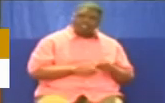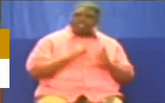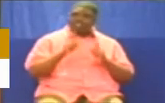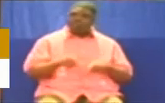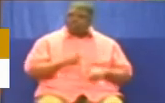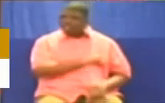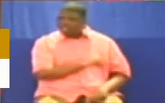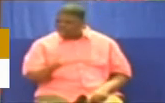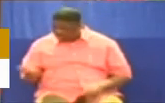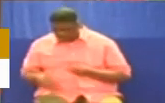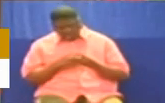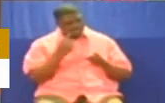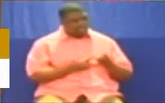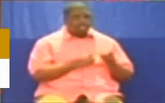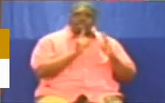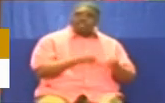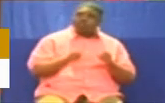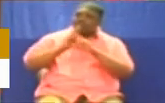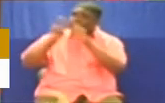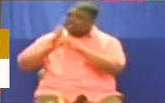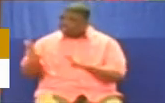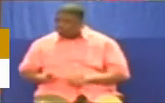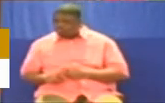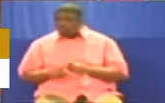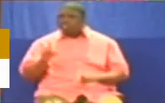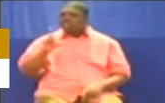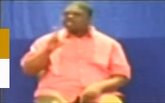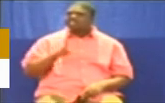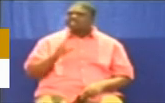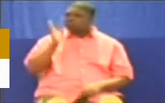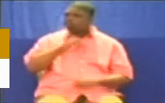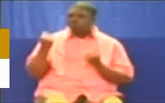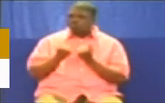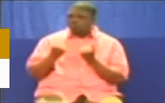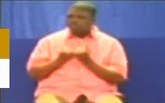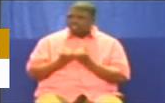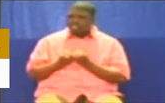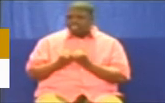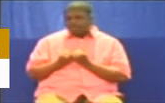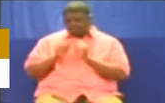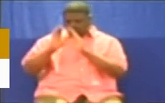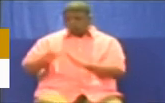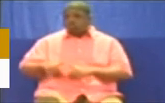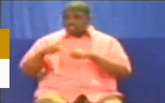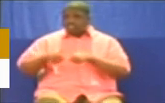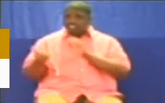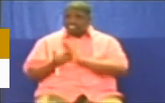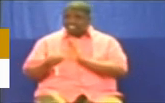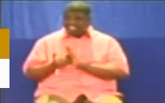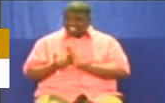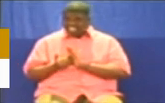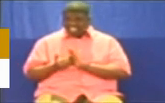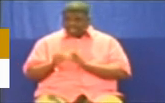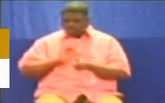regional, iwe ni international. Hivi ni lini tuliwahi kutunga katika bunge hili sheria ambayo inamruhusu ofisa